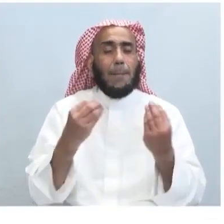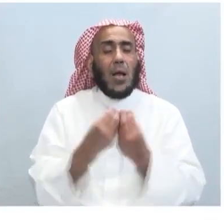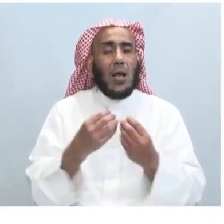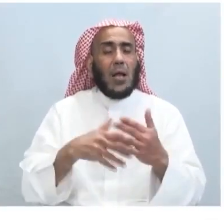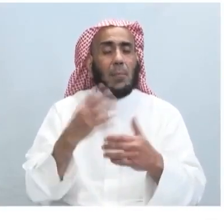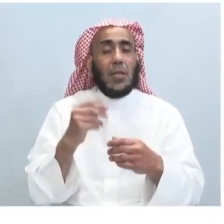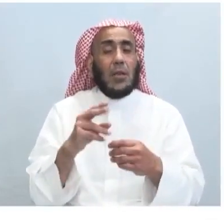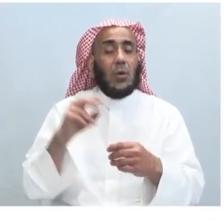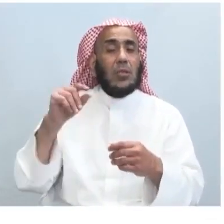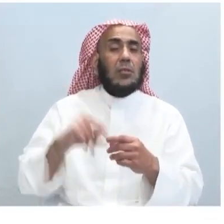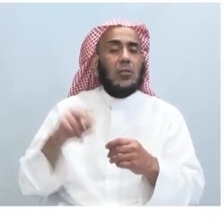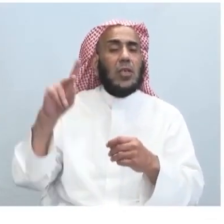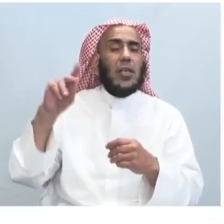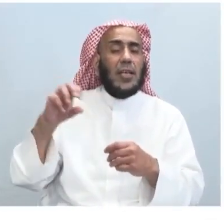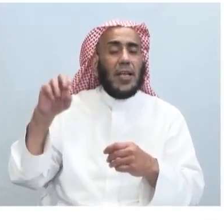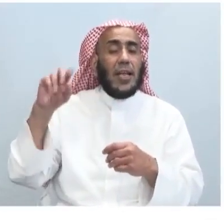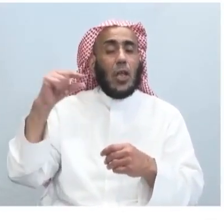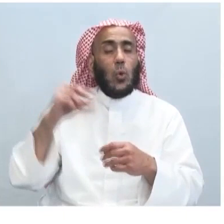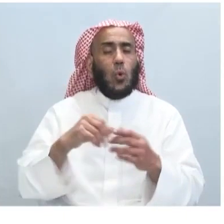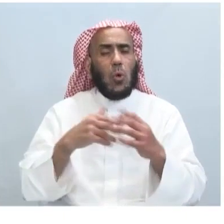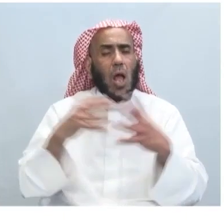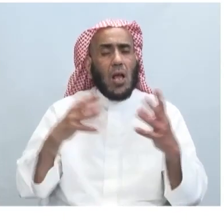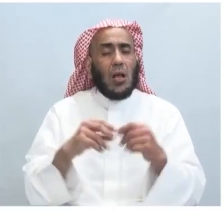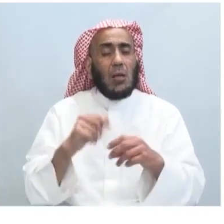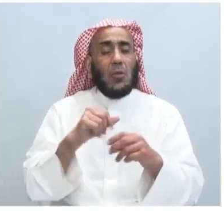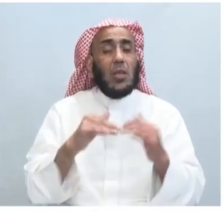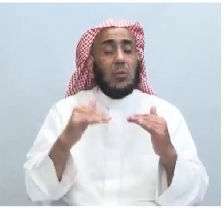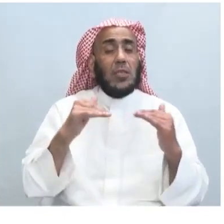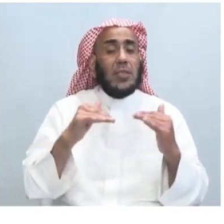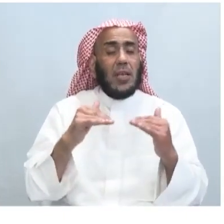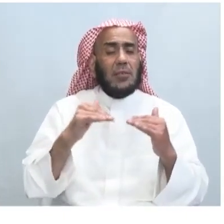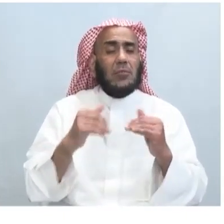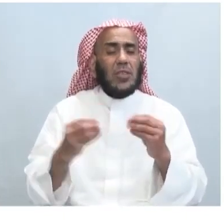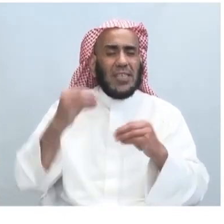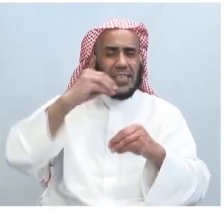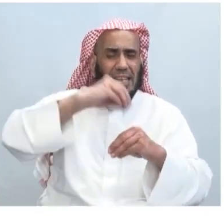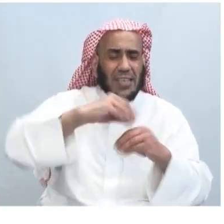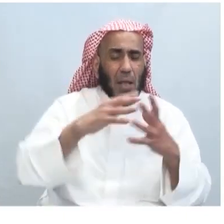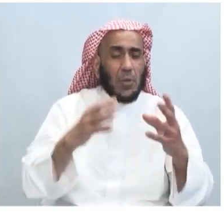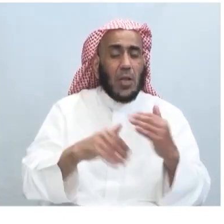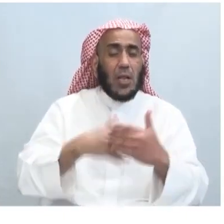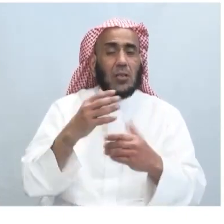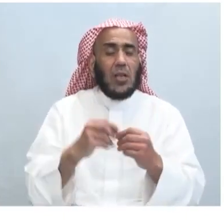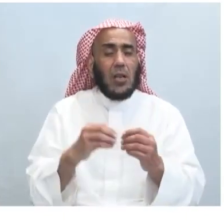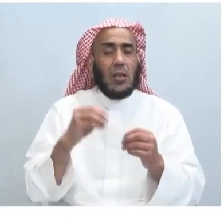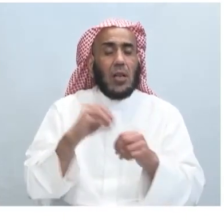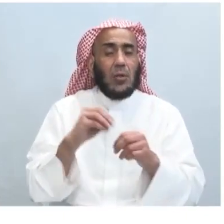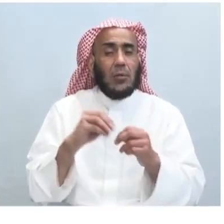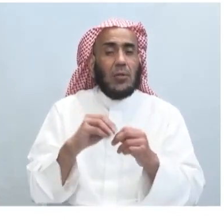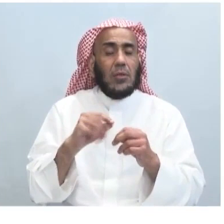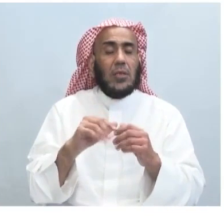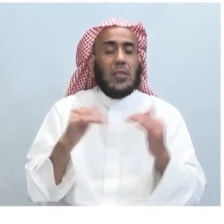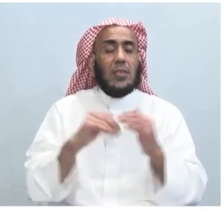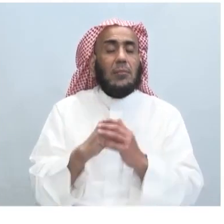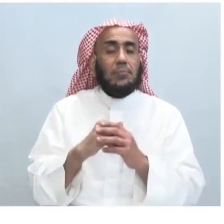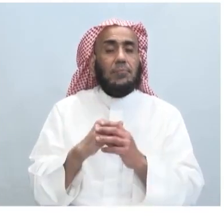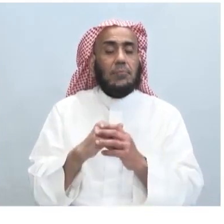النواتج كي كيو كلما زادت قيمه ثابت الاتزان زادت كميه المواد الناتجه المتكونه عند